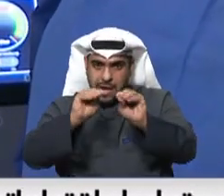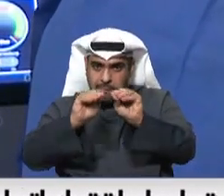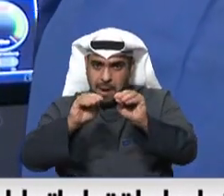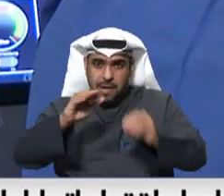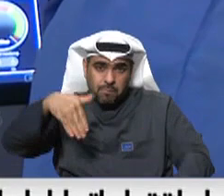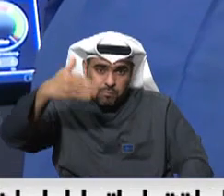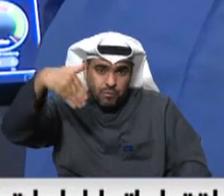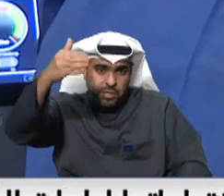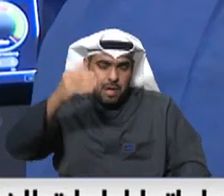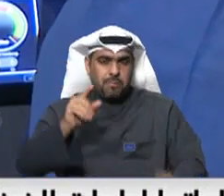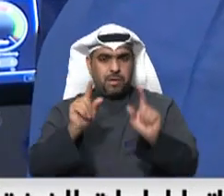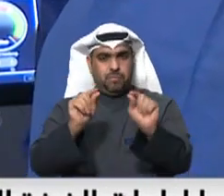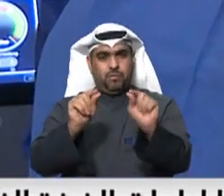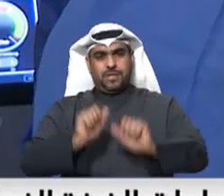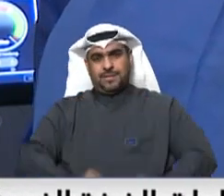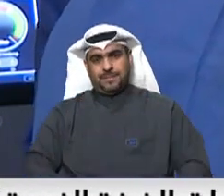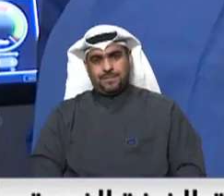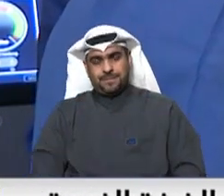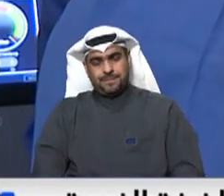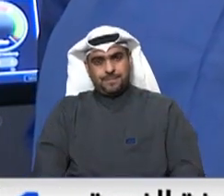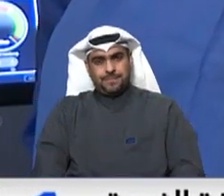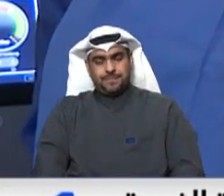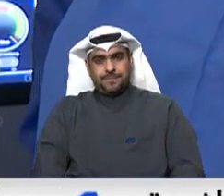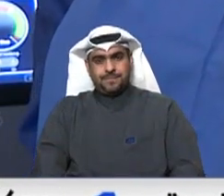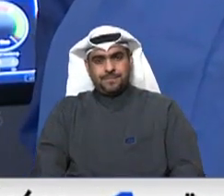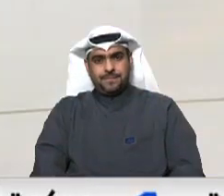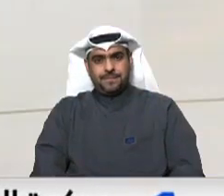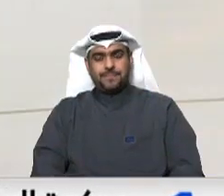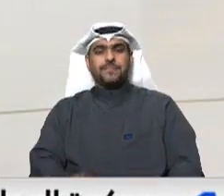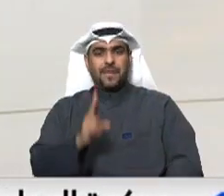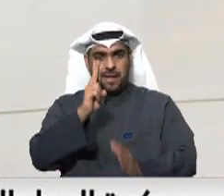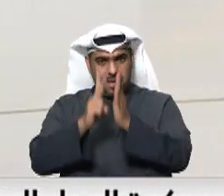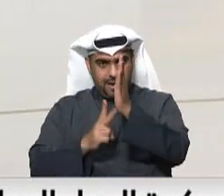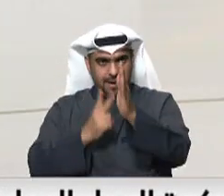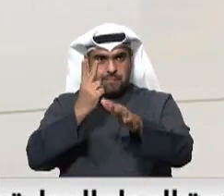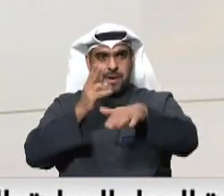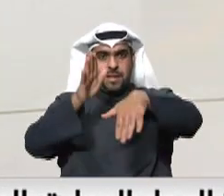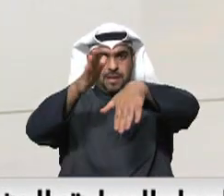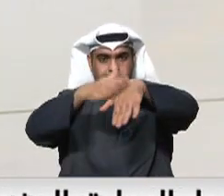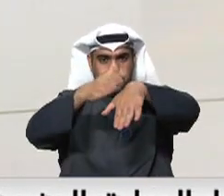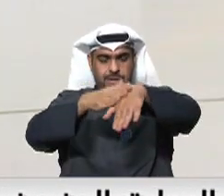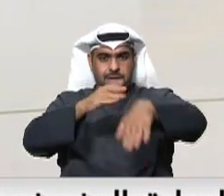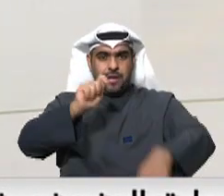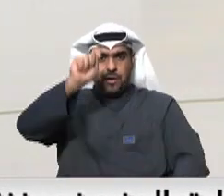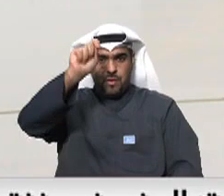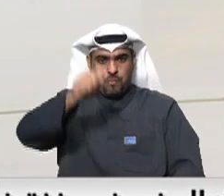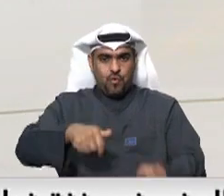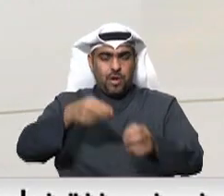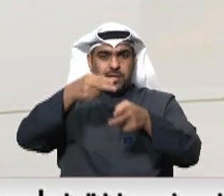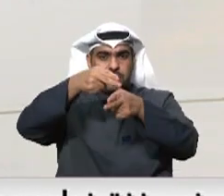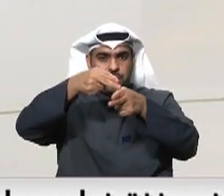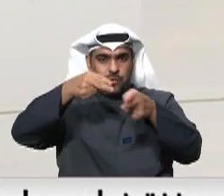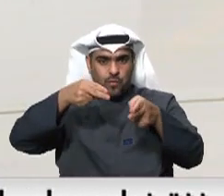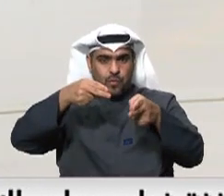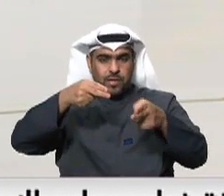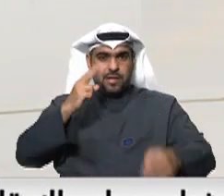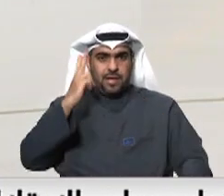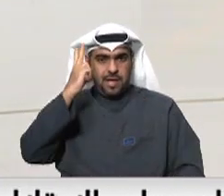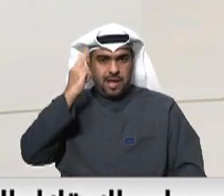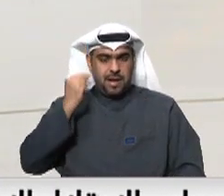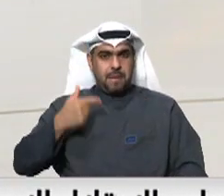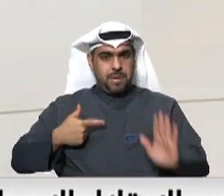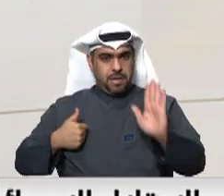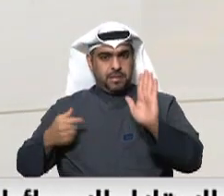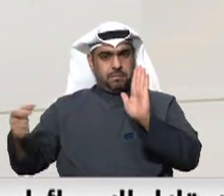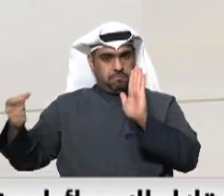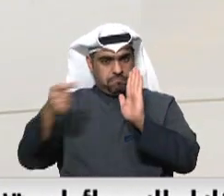الصحيه المتطوره جدد اليوم الدعوه لجميع المواطنين للتسجيل في هذا البرنامج في حال رغبتهم في التسجيل فيه اللي